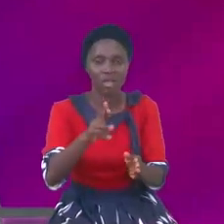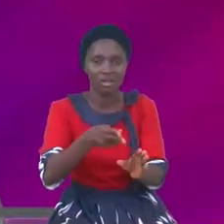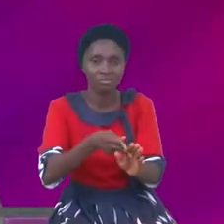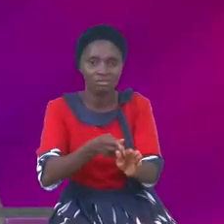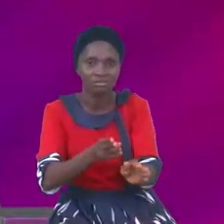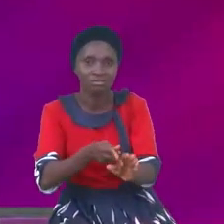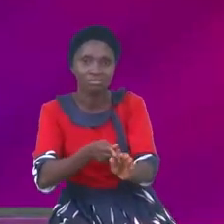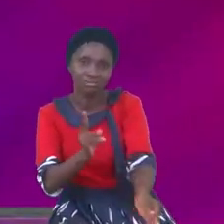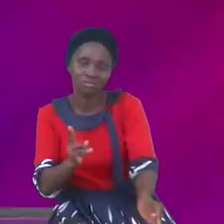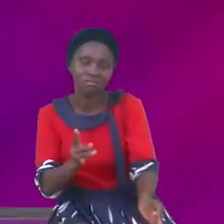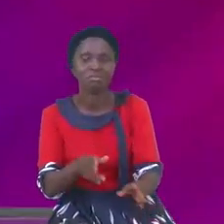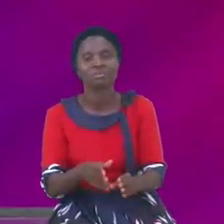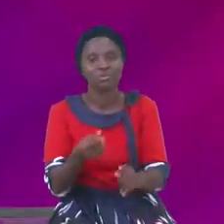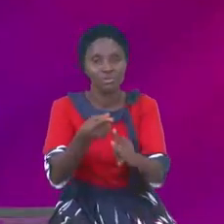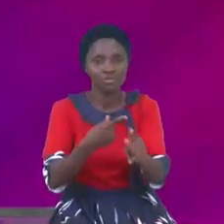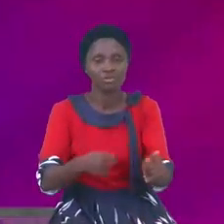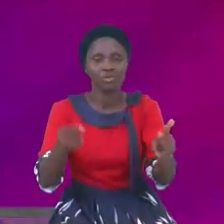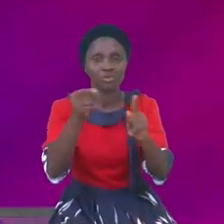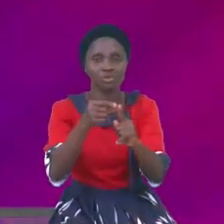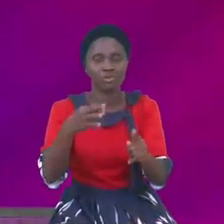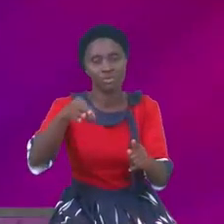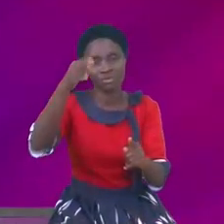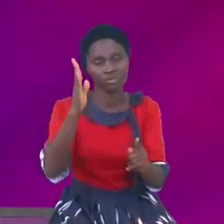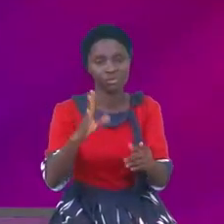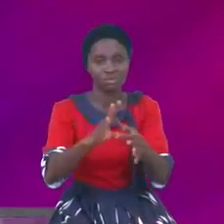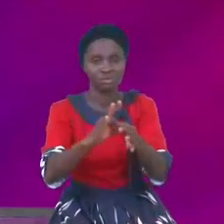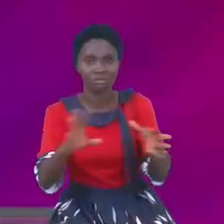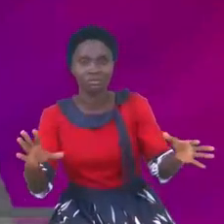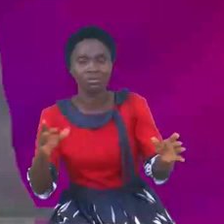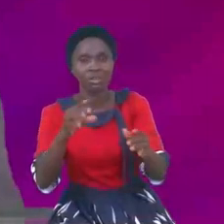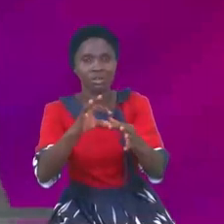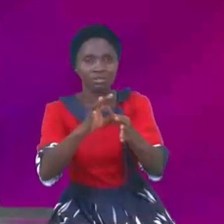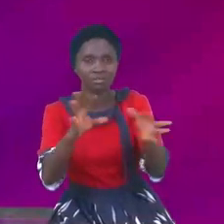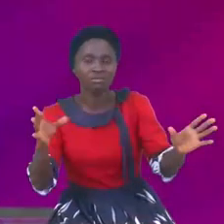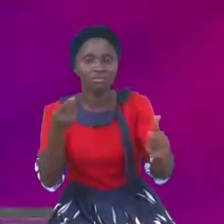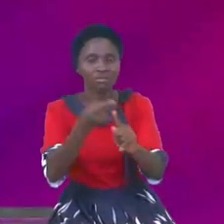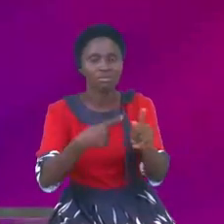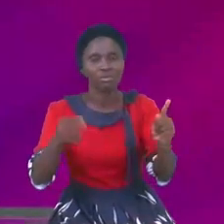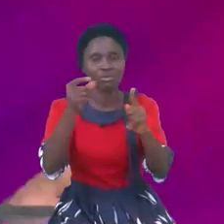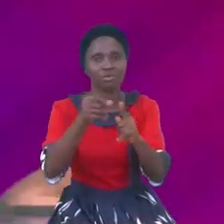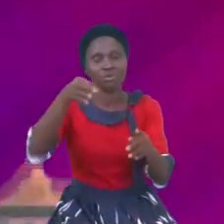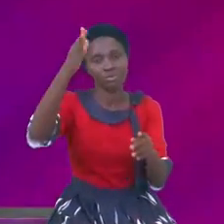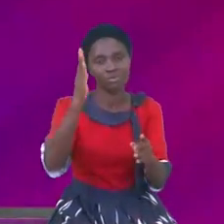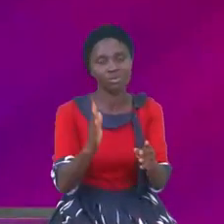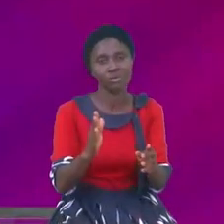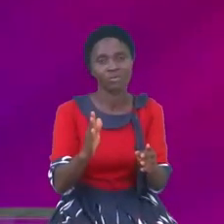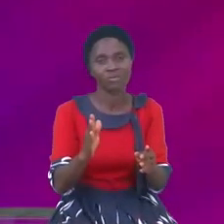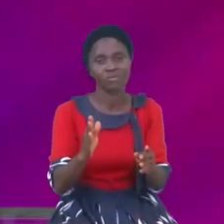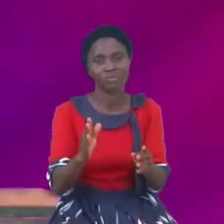de personnes se détachent-ils de la part de Dieu? Combien de personnes se décroissent de la part de